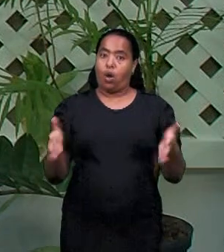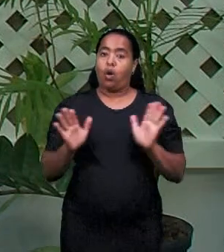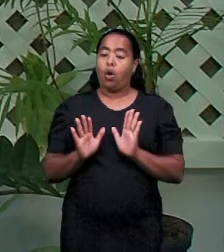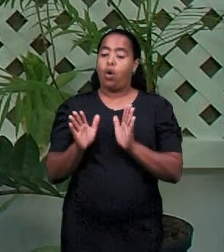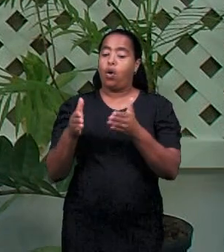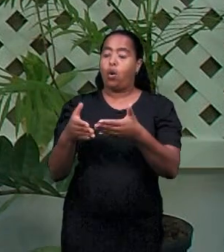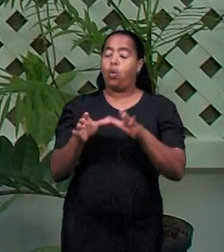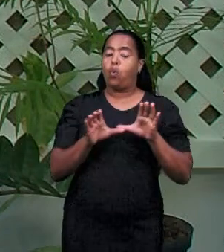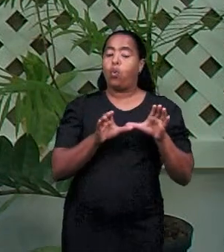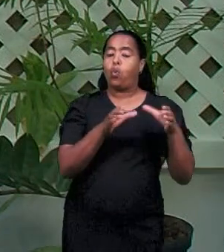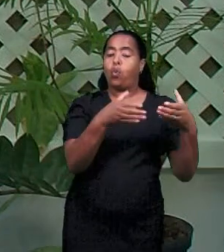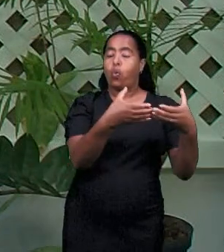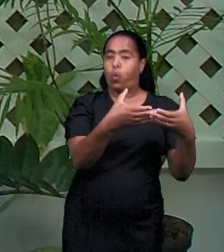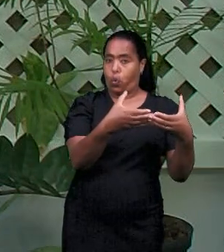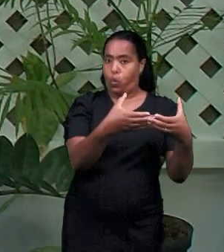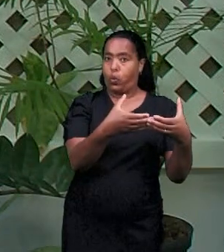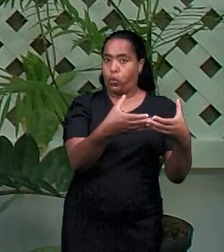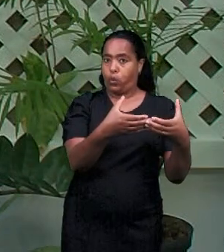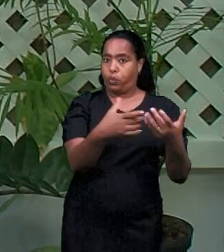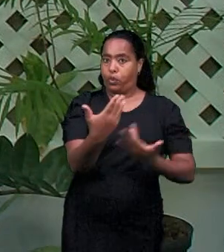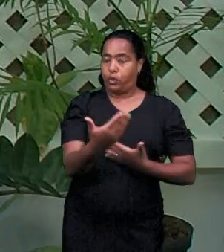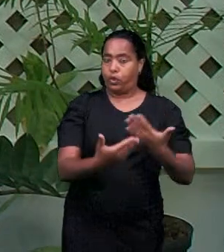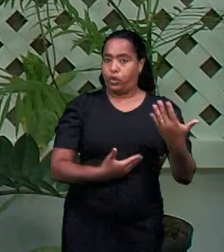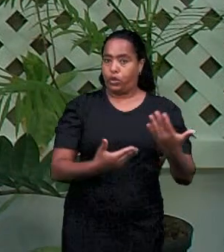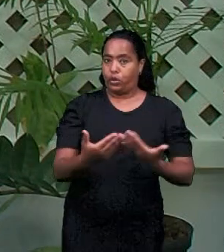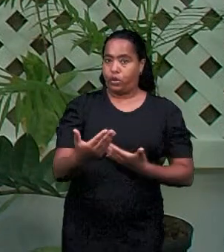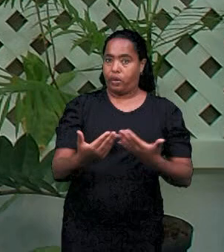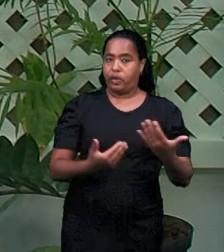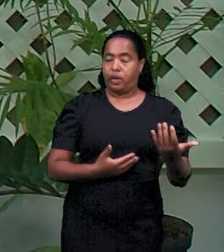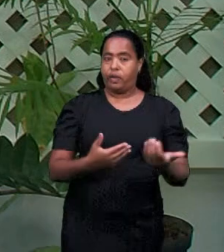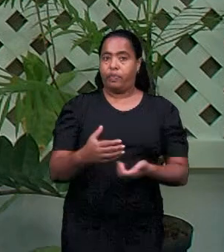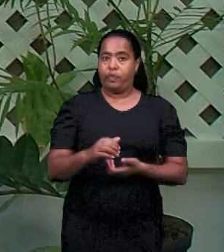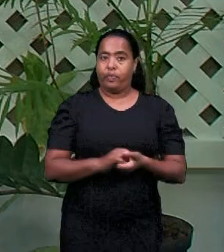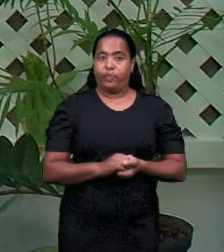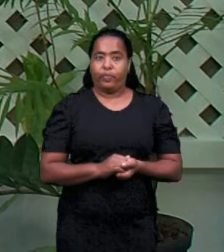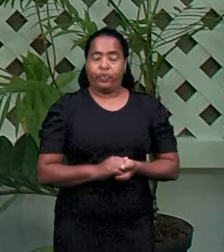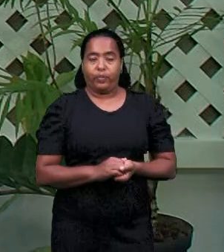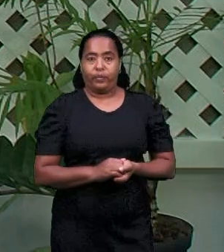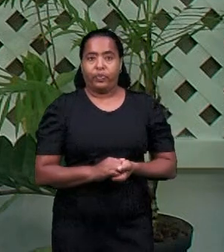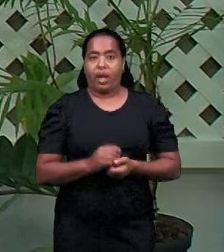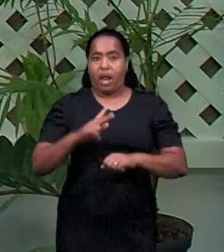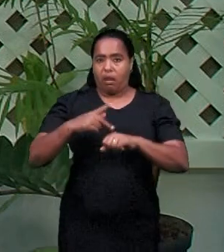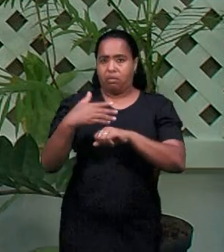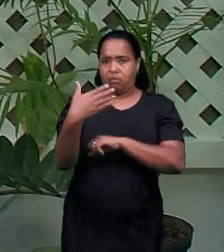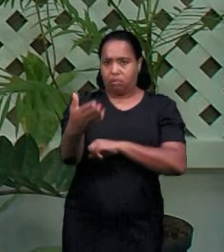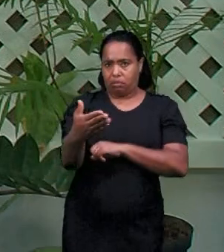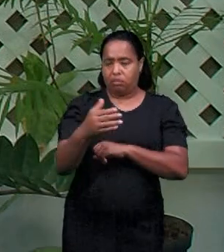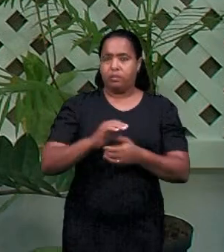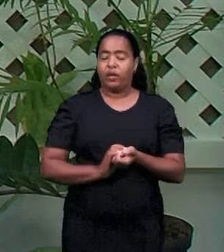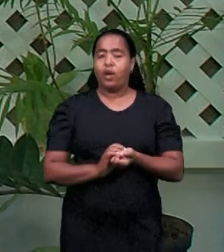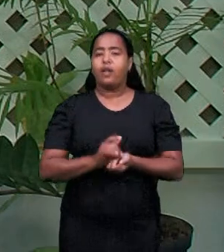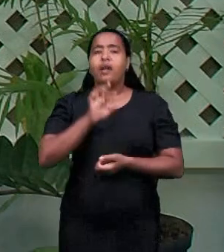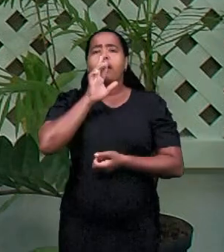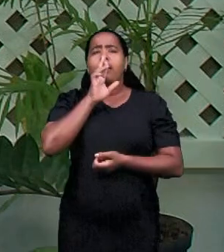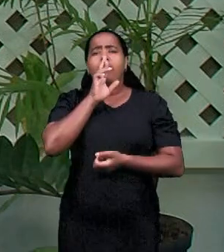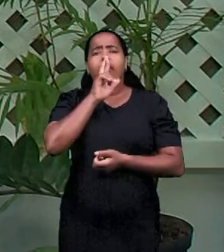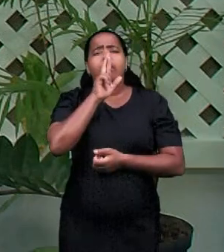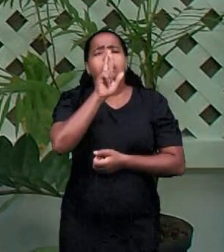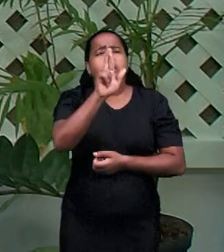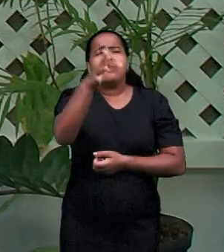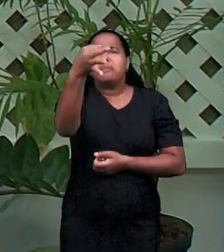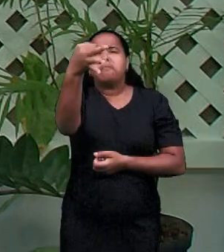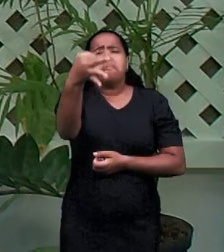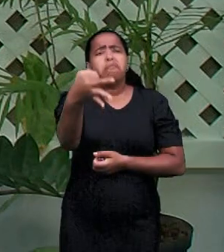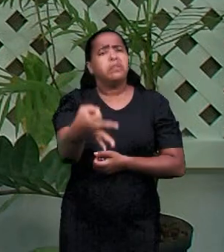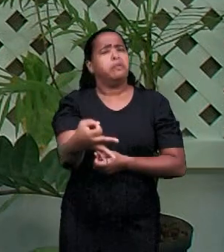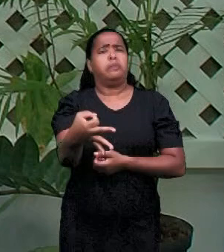de Minsk, de Biélorussie, pour les réponses qu'ils nous ont envoyées, des réponses